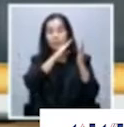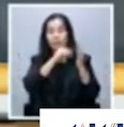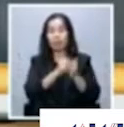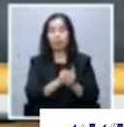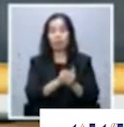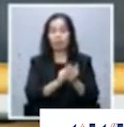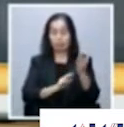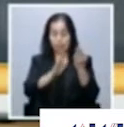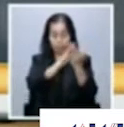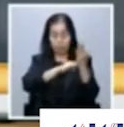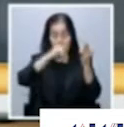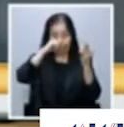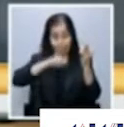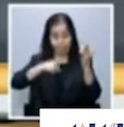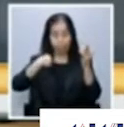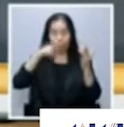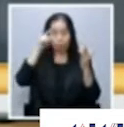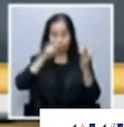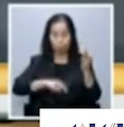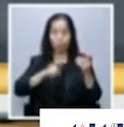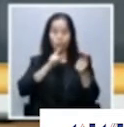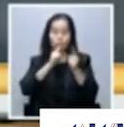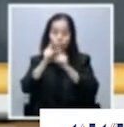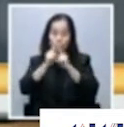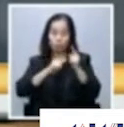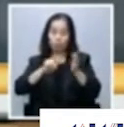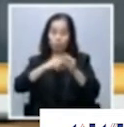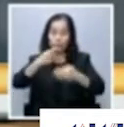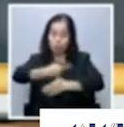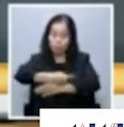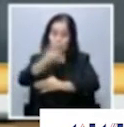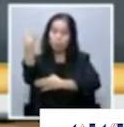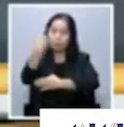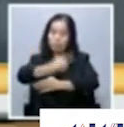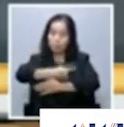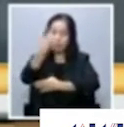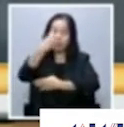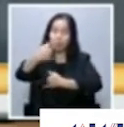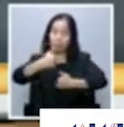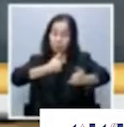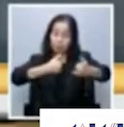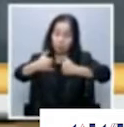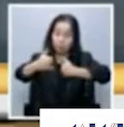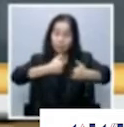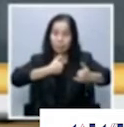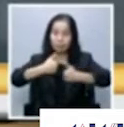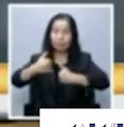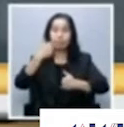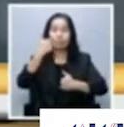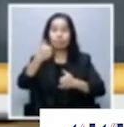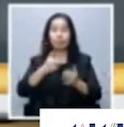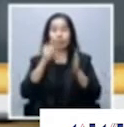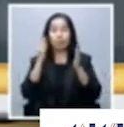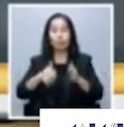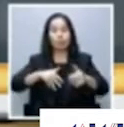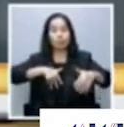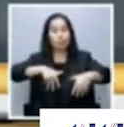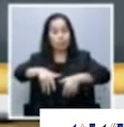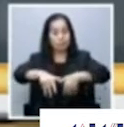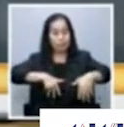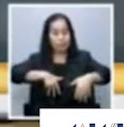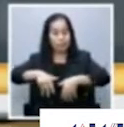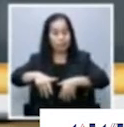ราควรจะมีการเจรจาเปิดด่านรอบด้านเพื่อให้ประชากรในภูมิภ